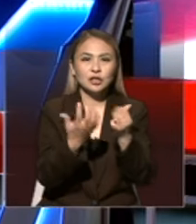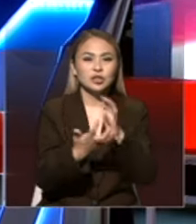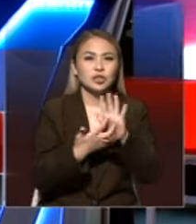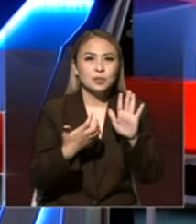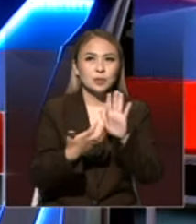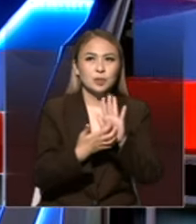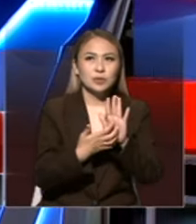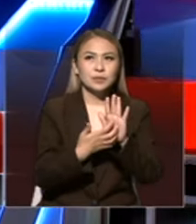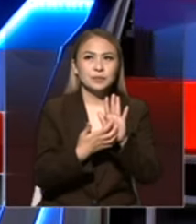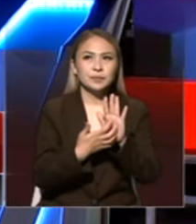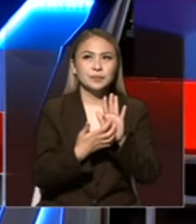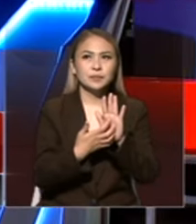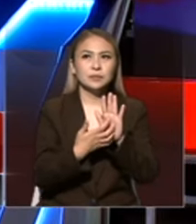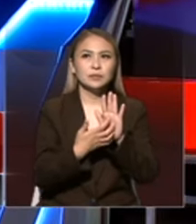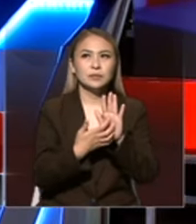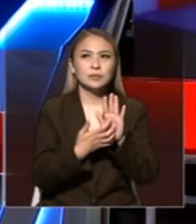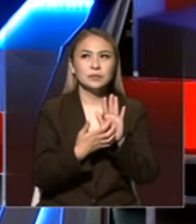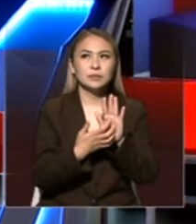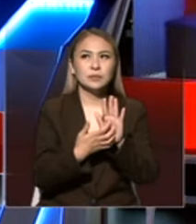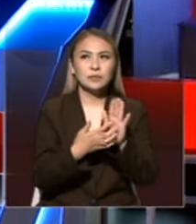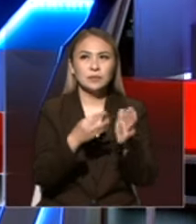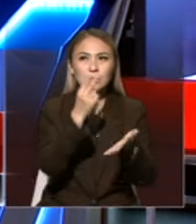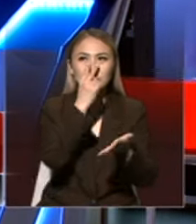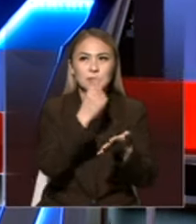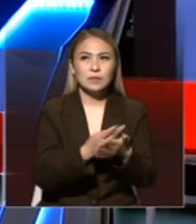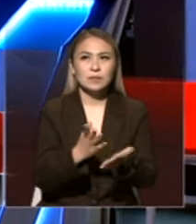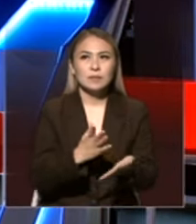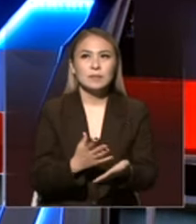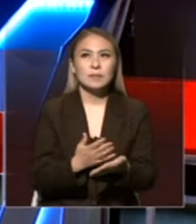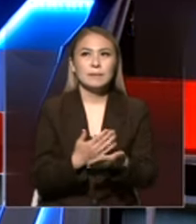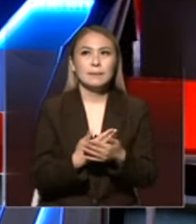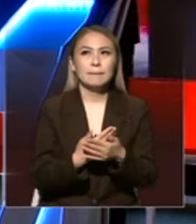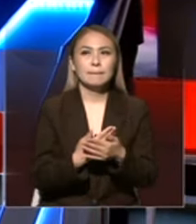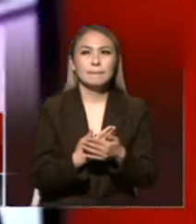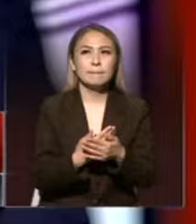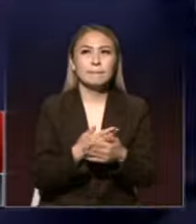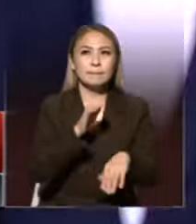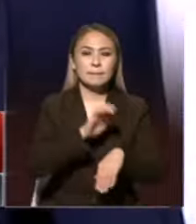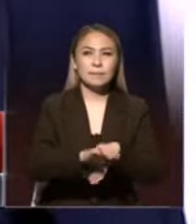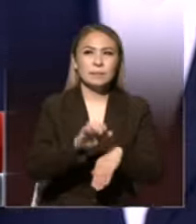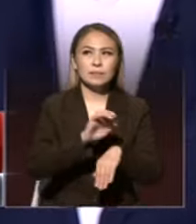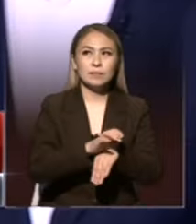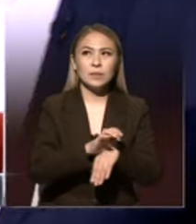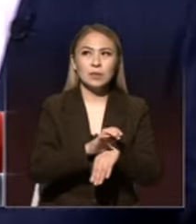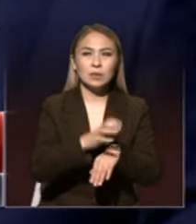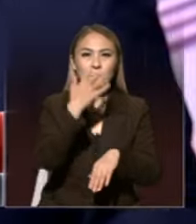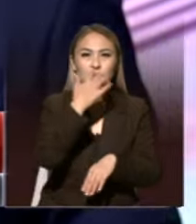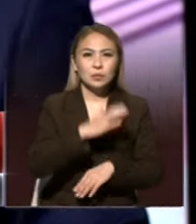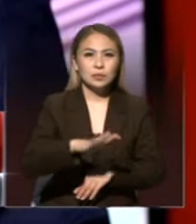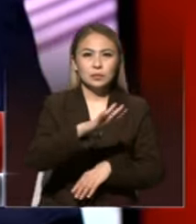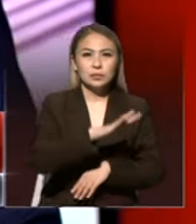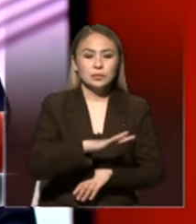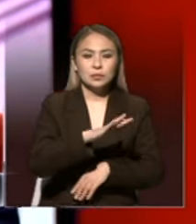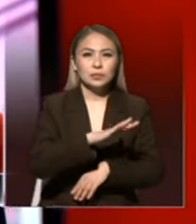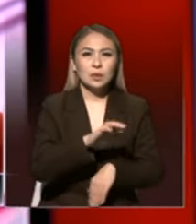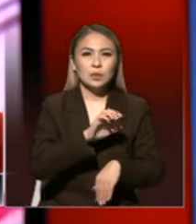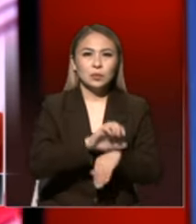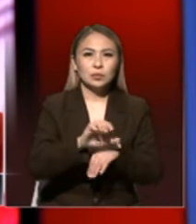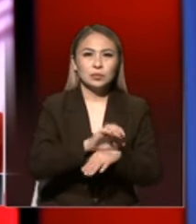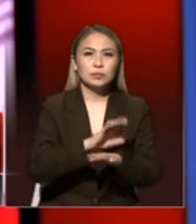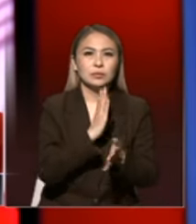жетіспеушілігінде. Бірақ оған қарамастан біздер өндірушілер, мына оңтүстік өңірде өндірушілеріміз